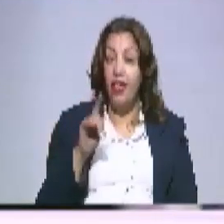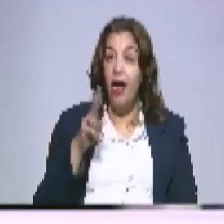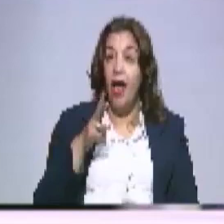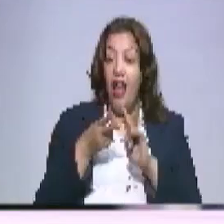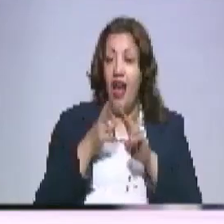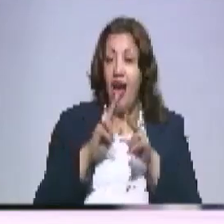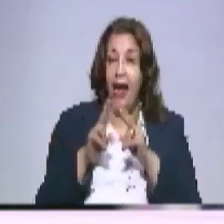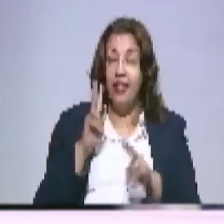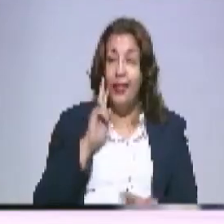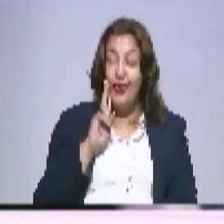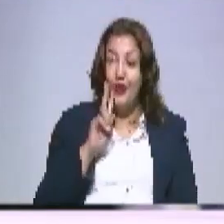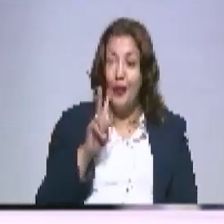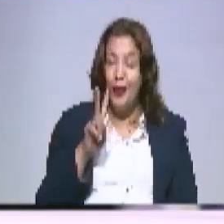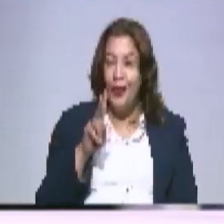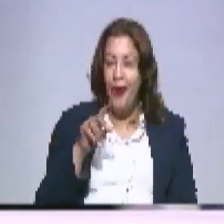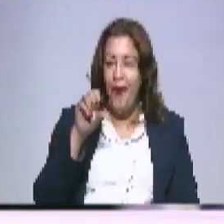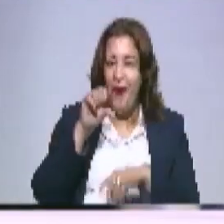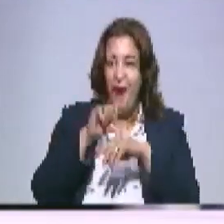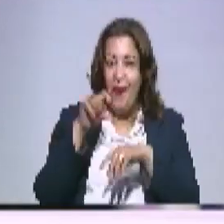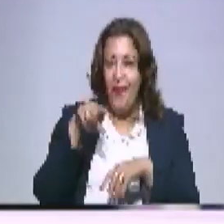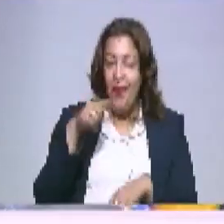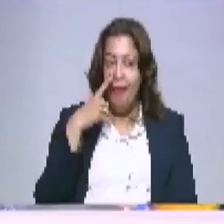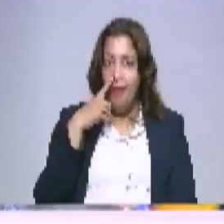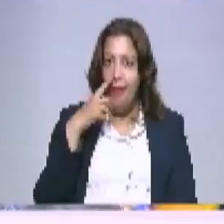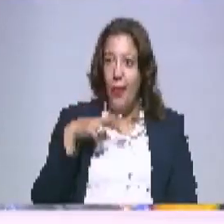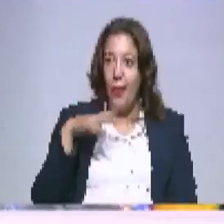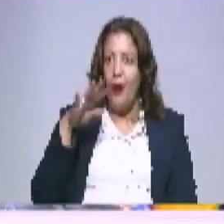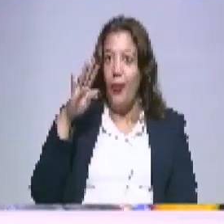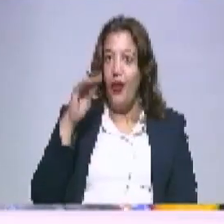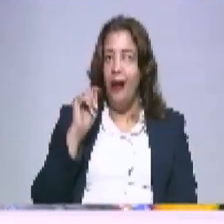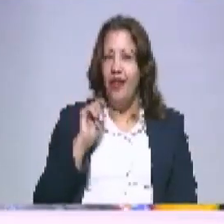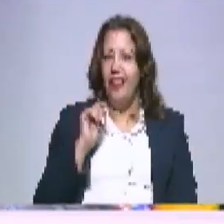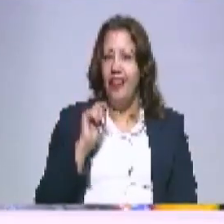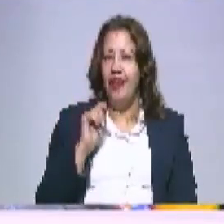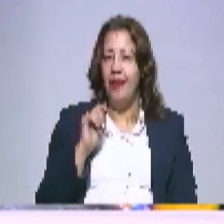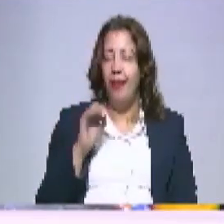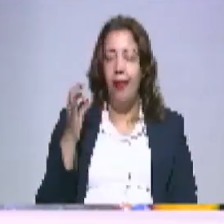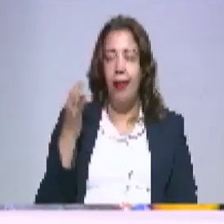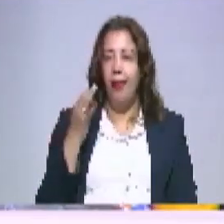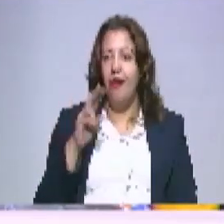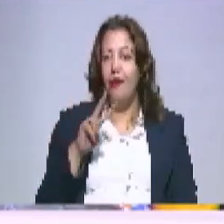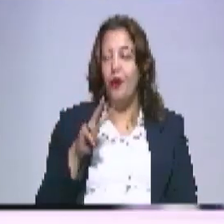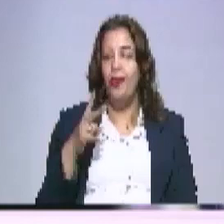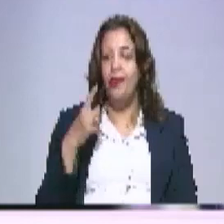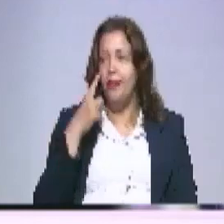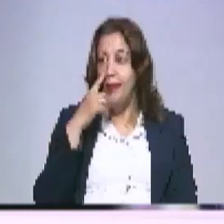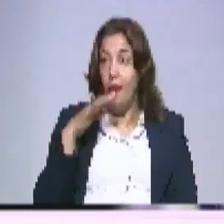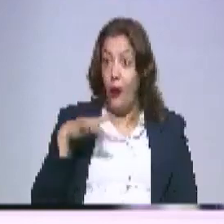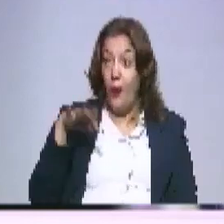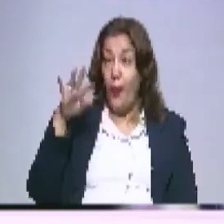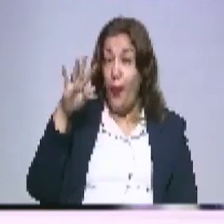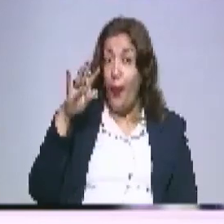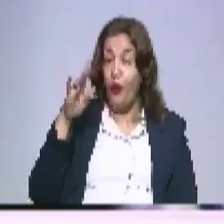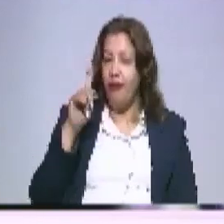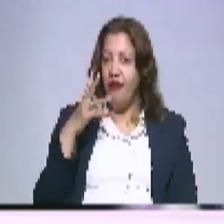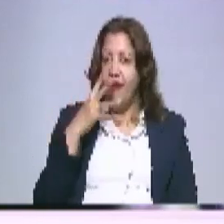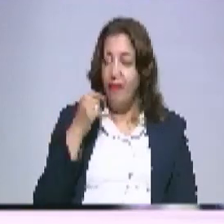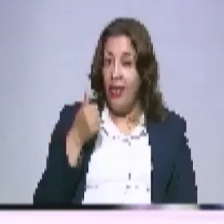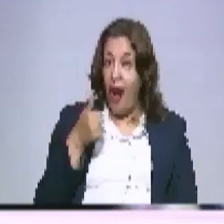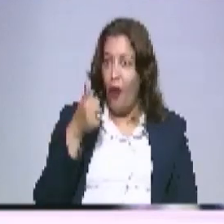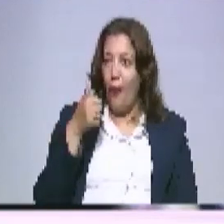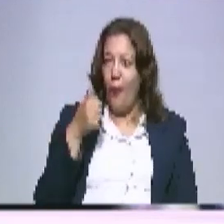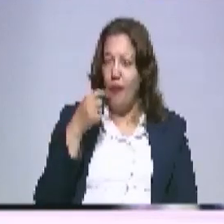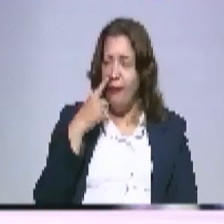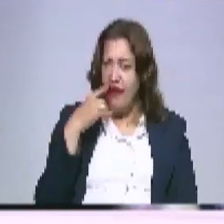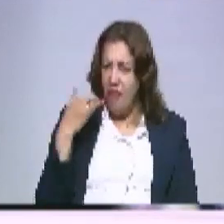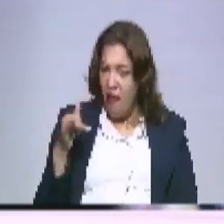في الاستوديو كله شم ريحه قرنبيط يبقى انا لا مفيش فعلا يعني انا بعمل